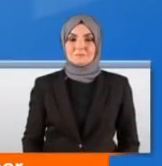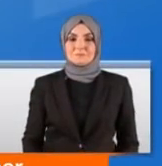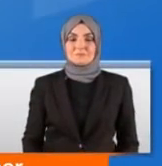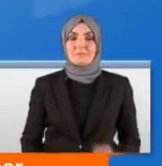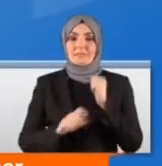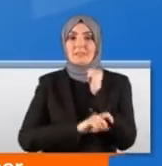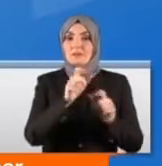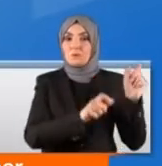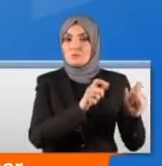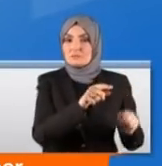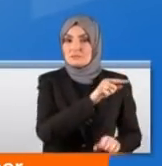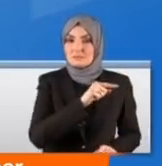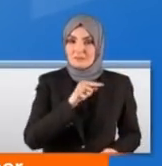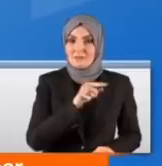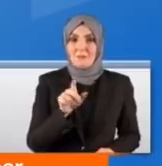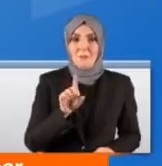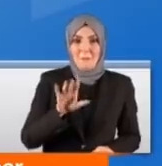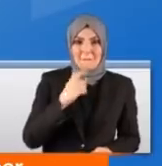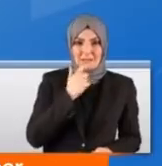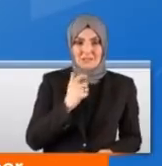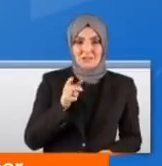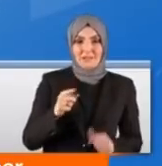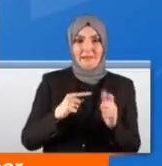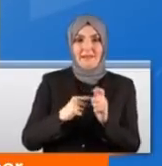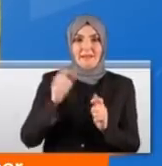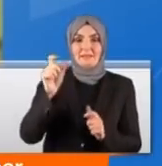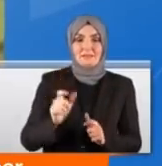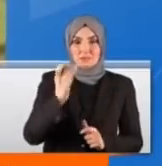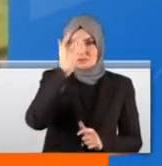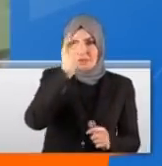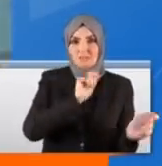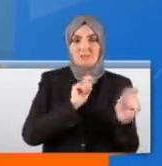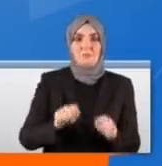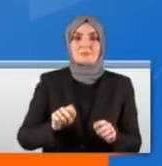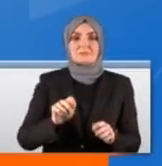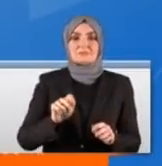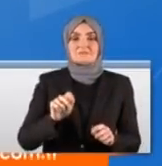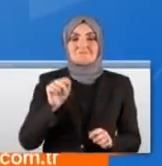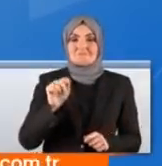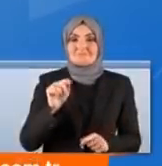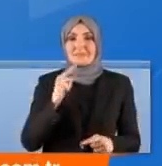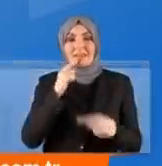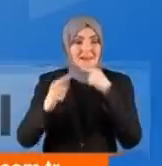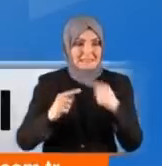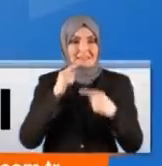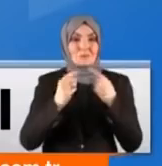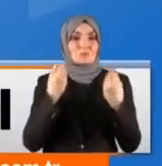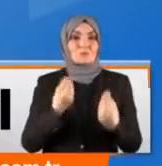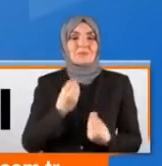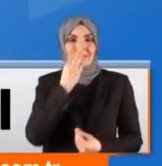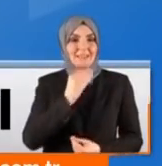duygu teröristlerin 15 yaşında şehit ettiği elini her yıl ona güzel bir hediye almak ister ancak parası olmadığı için